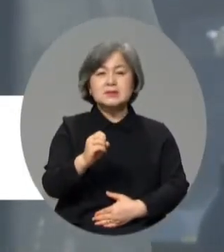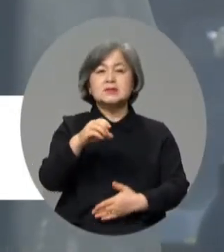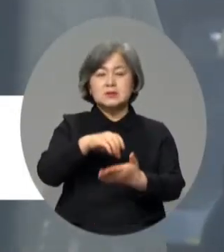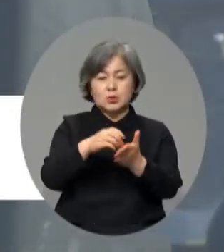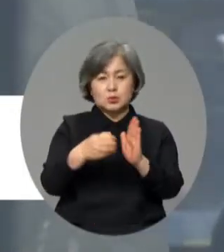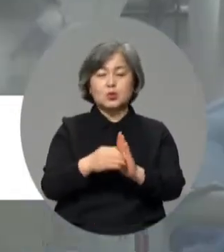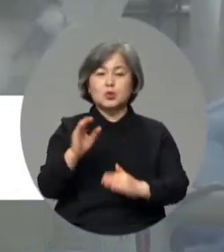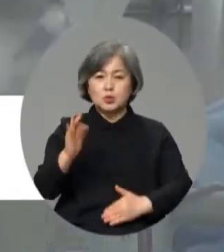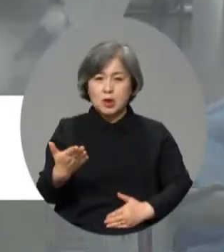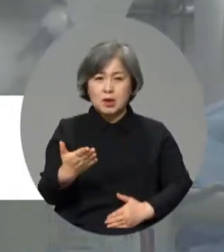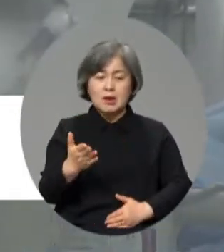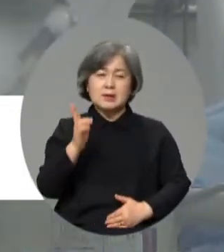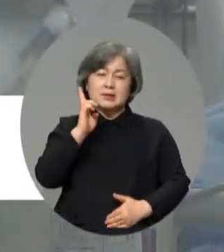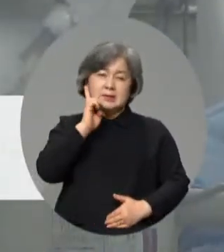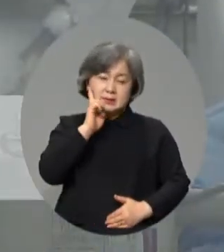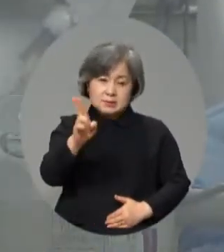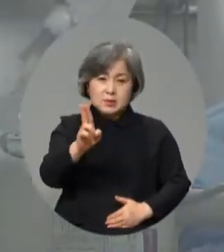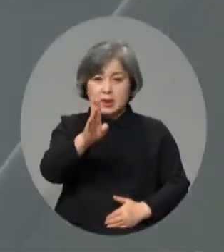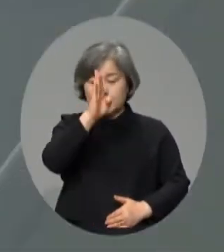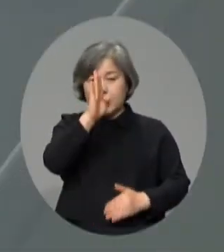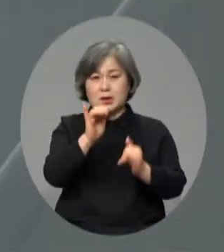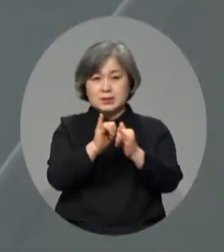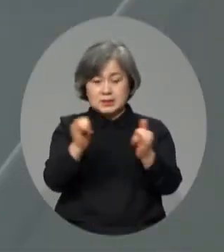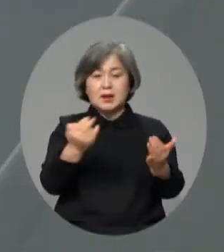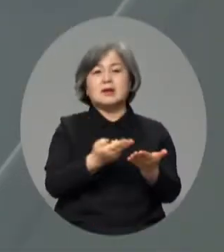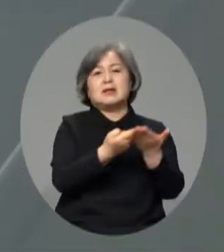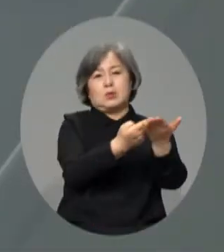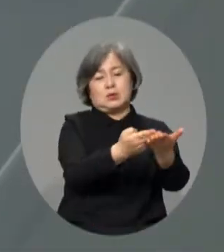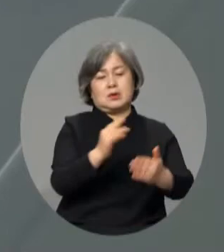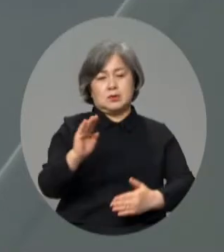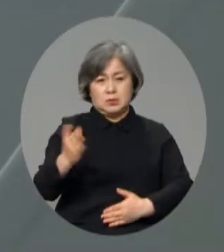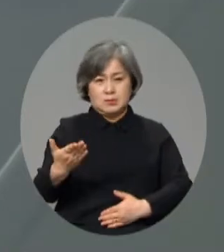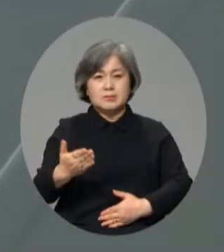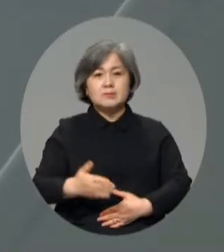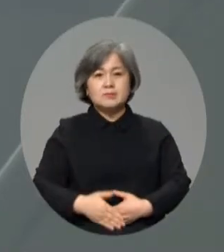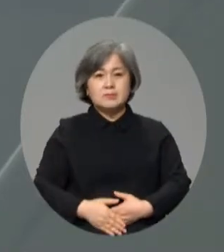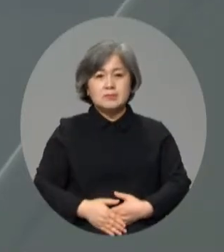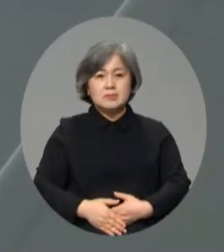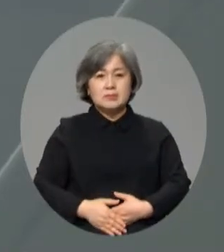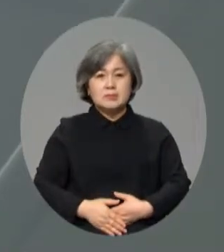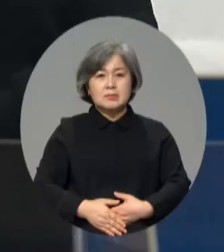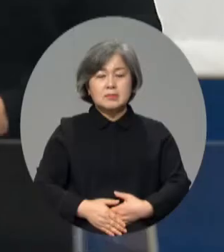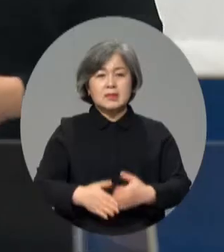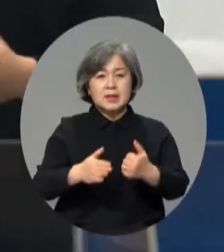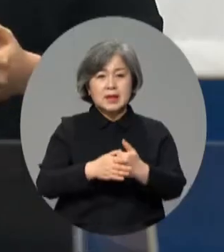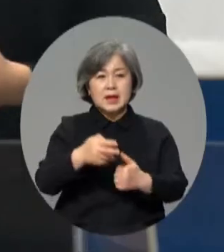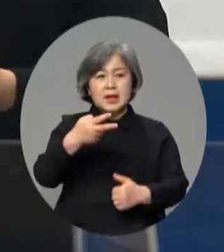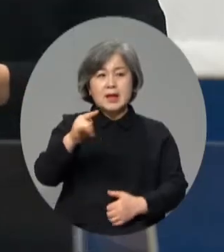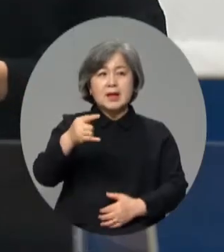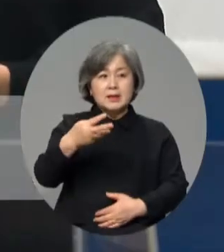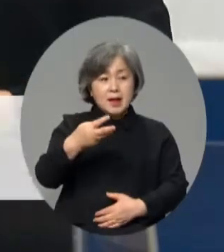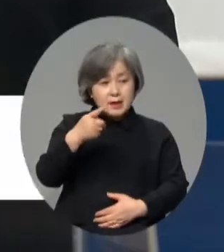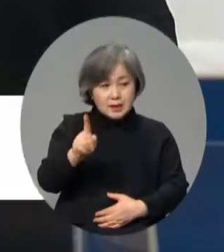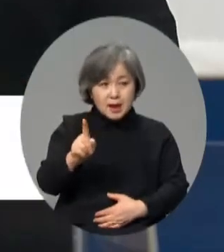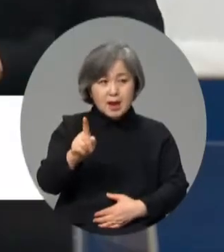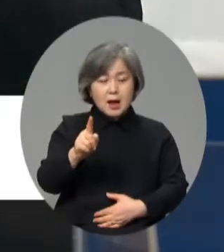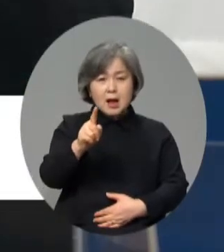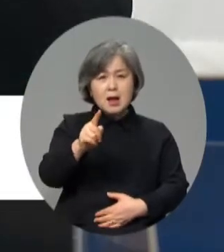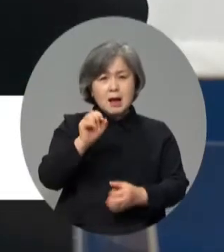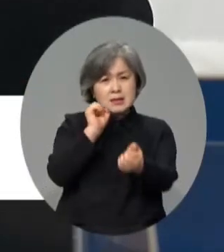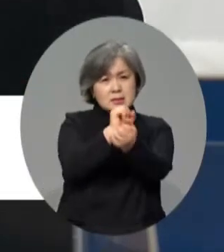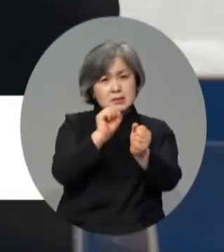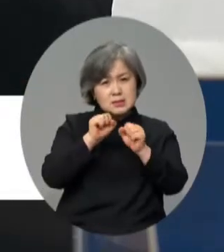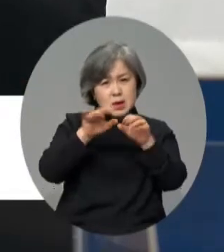있는데 중 중환자 위주로 이번 치료가 진행됩니다 종파 요즘 높지만 의